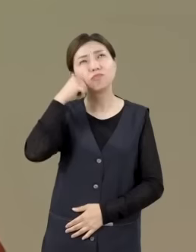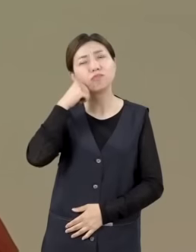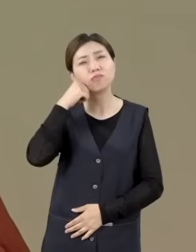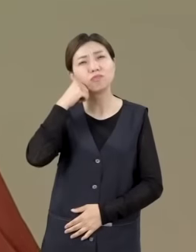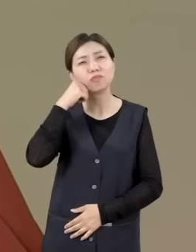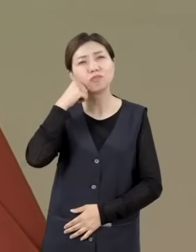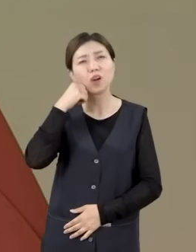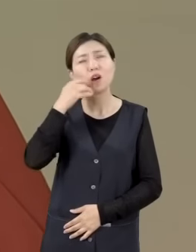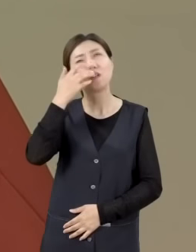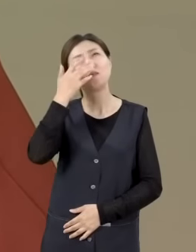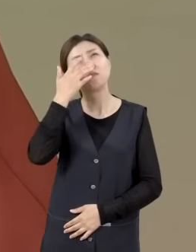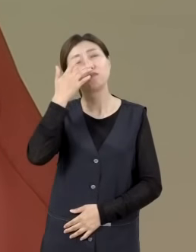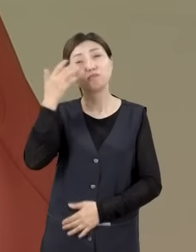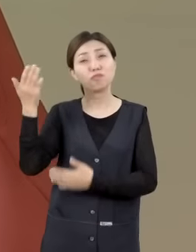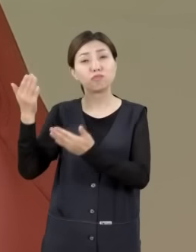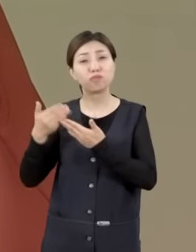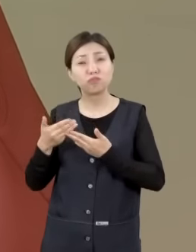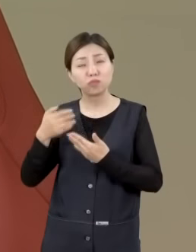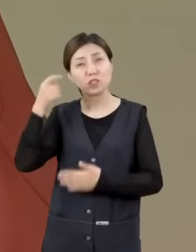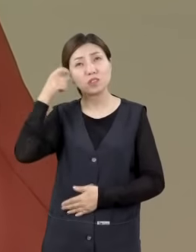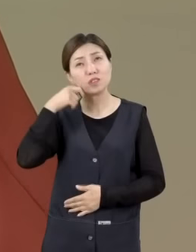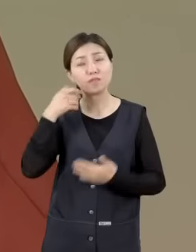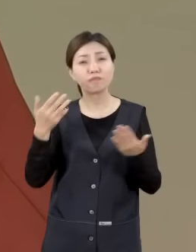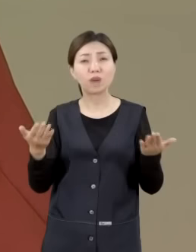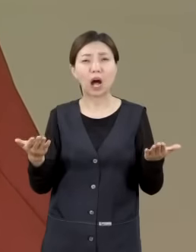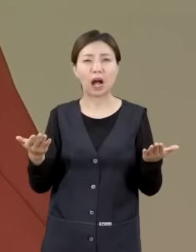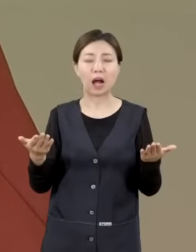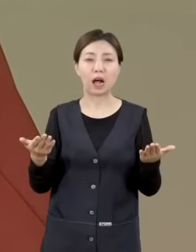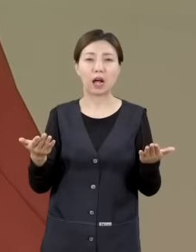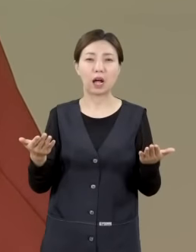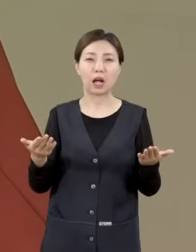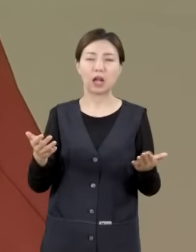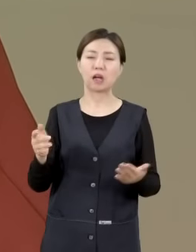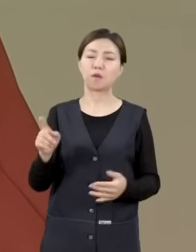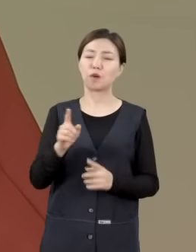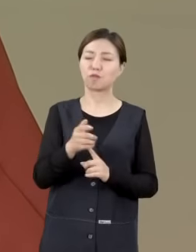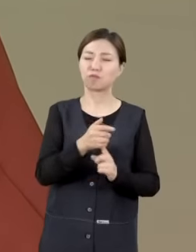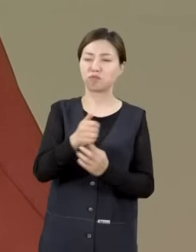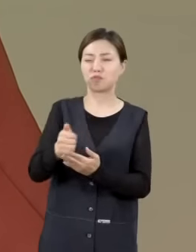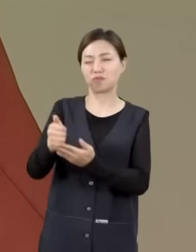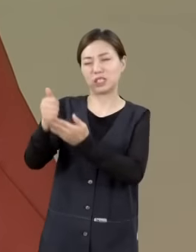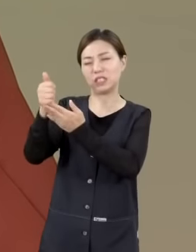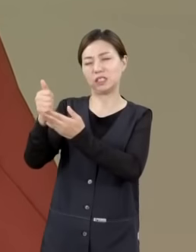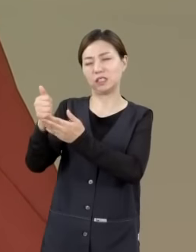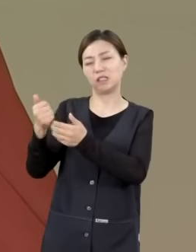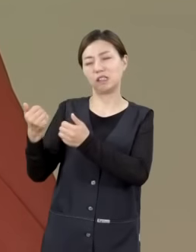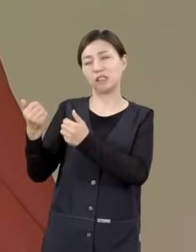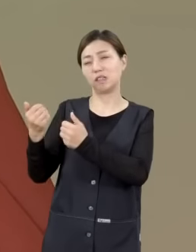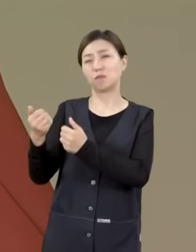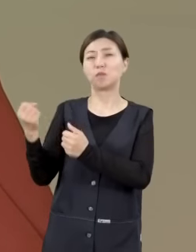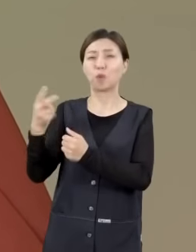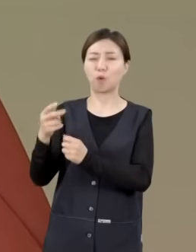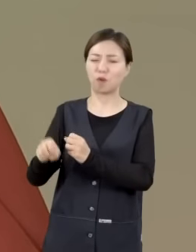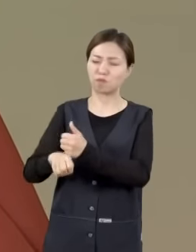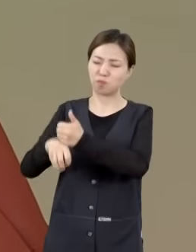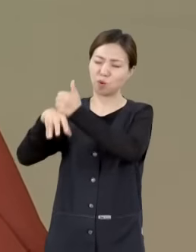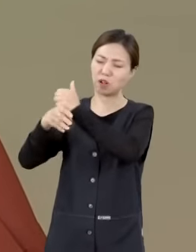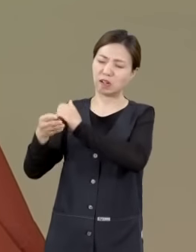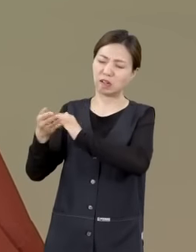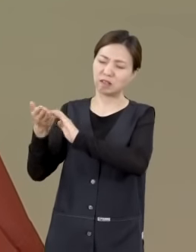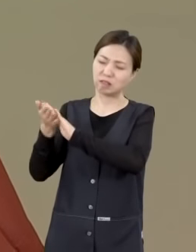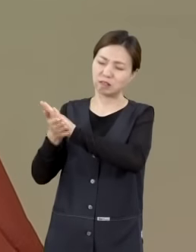아무런 반응이 없을 때에는 불보살님께 섭섭하기도 하는 그런